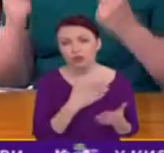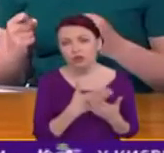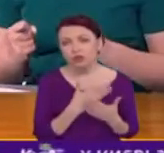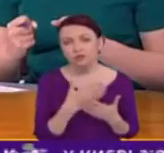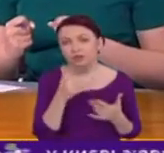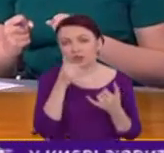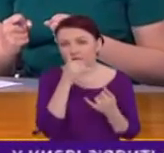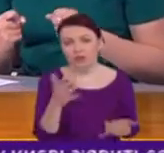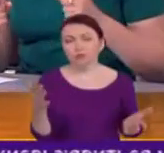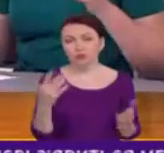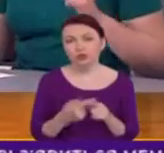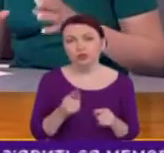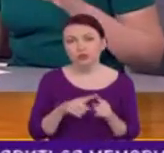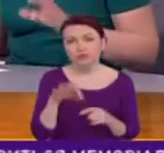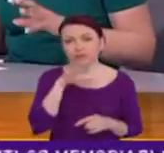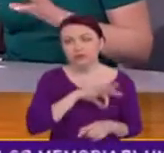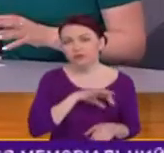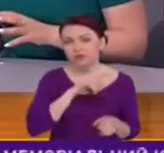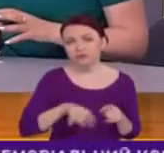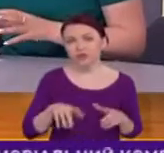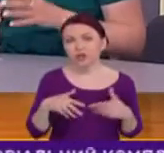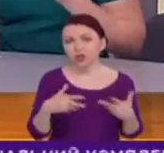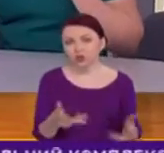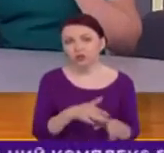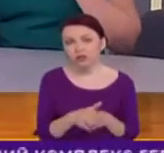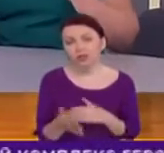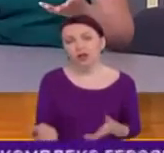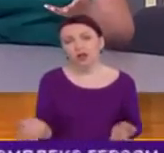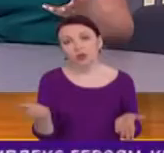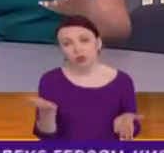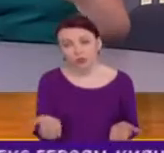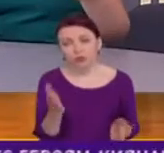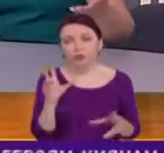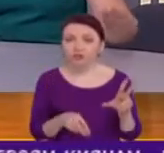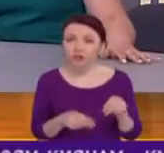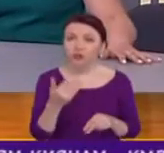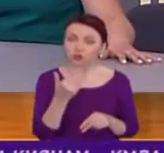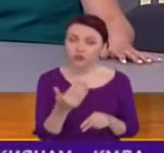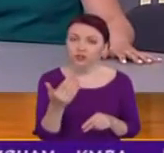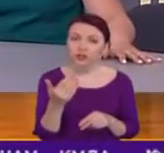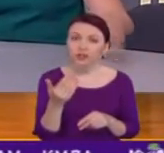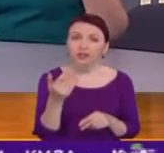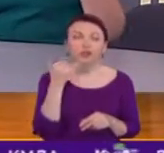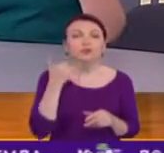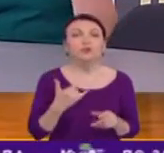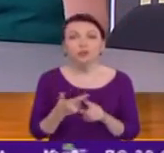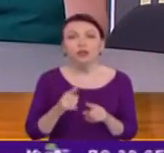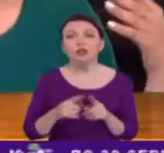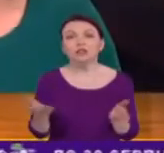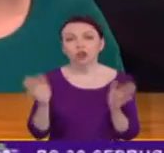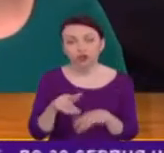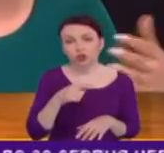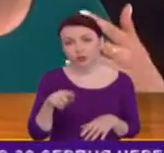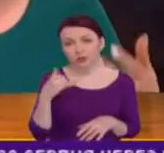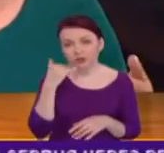не може це ефективно і швидко реалізуватися. Тому, пане Олександре, по-перше, я сподіваюся, що ви залишили ваш номер телефону, а по-друге, всі